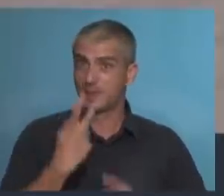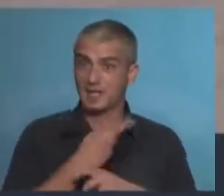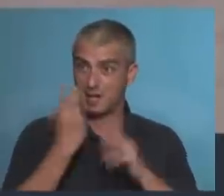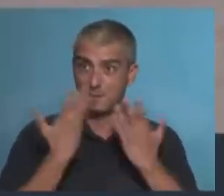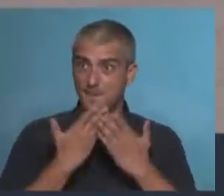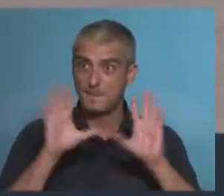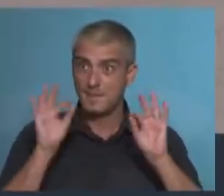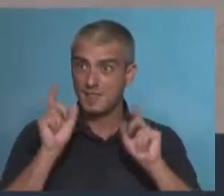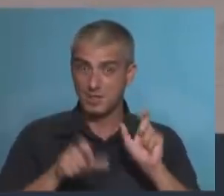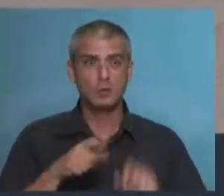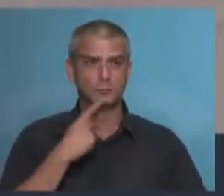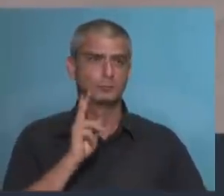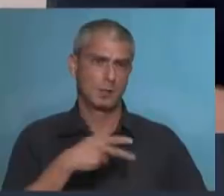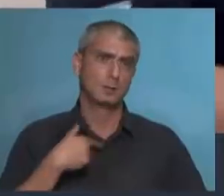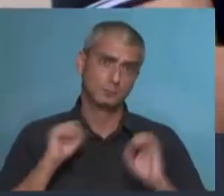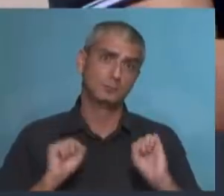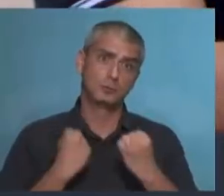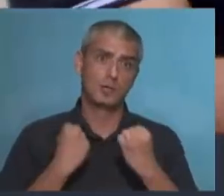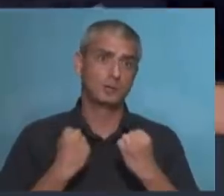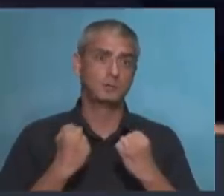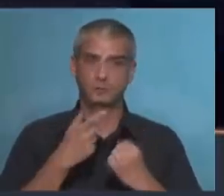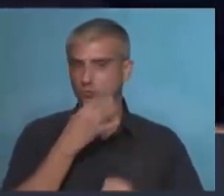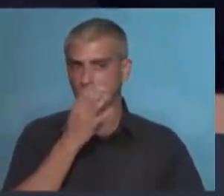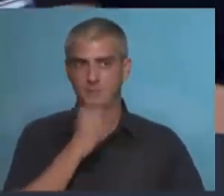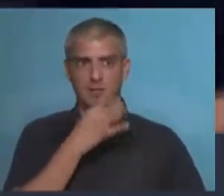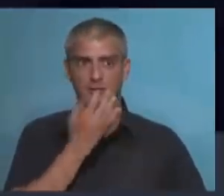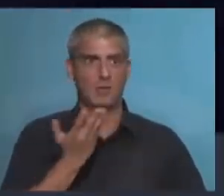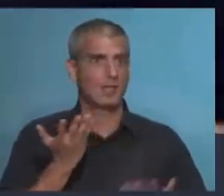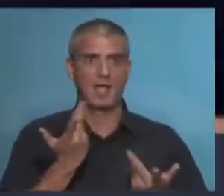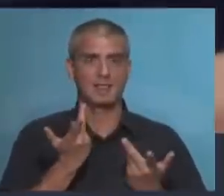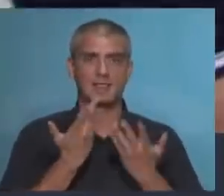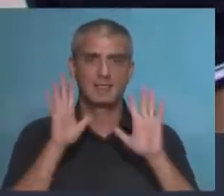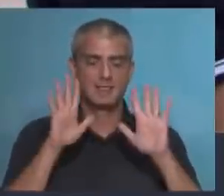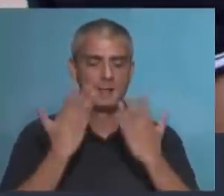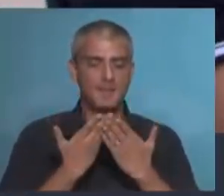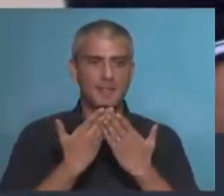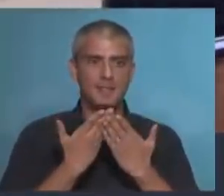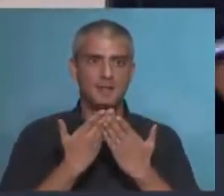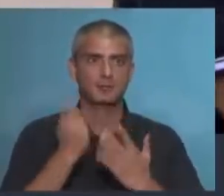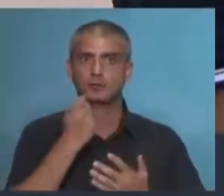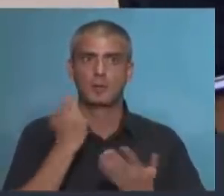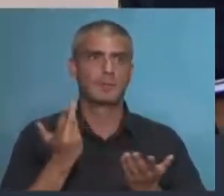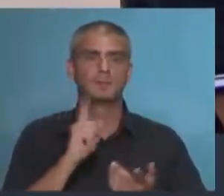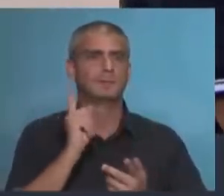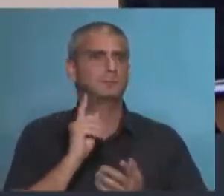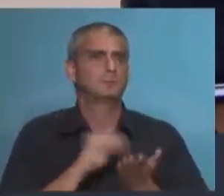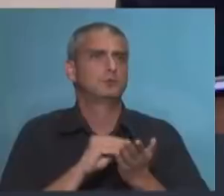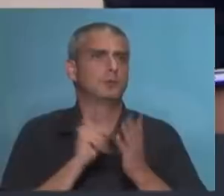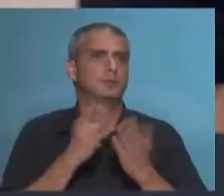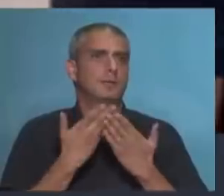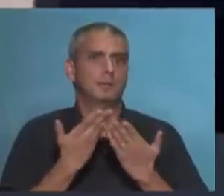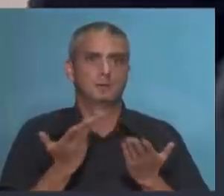מניין? כן, משתדלים מאוד. תודה, וזו שאלה שצריך לשאול. אם אין מניין לתפילה בשבת, מי צריך בית כנסת?